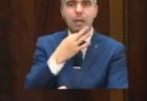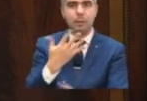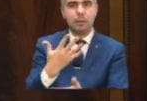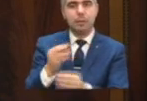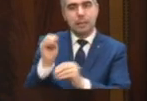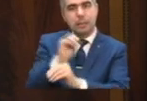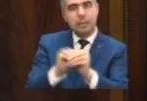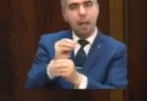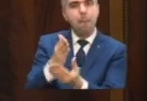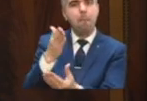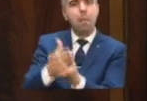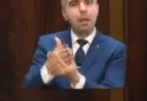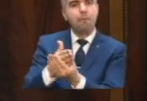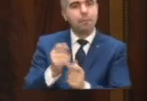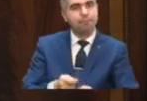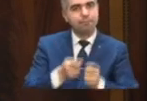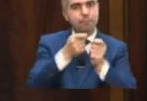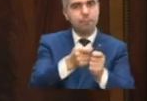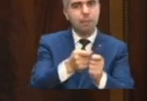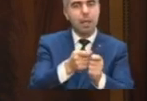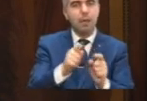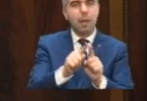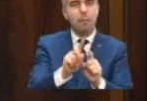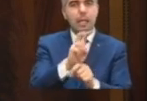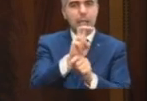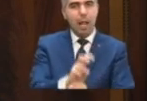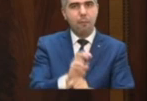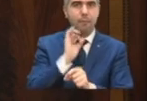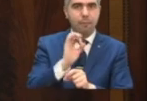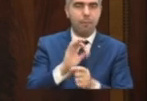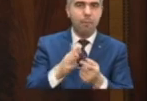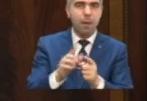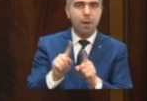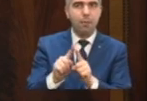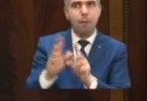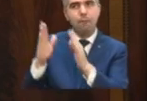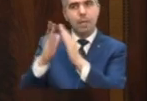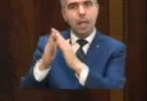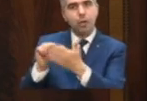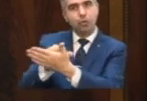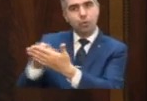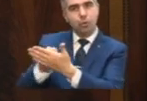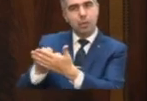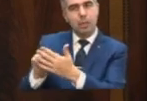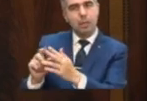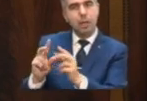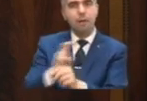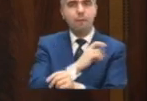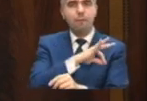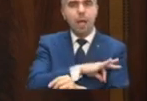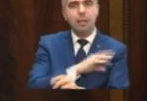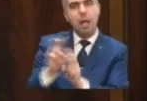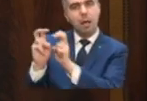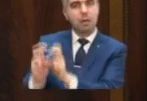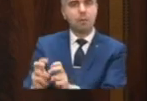معالجة ملفات التمويل، وتشجيعها في زيادة الاستثمار في تمويل السكن الاجتماعي والاقتصادي على الخصوص. وإن